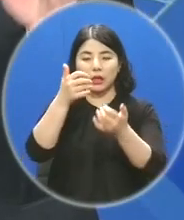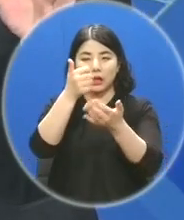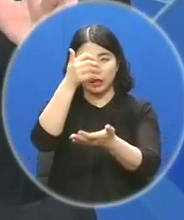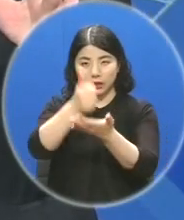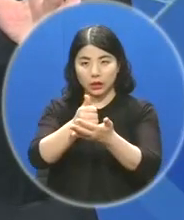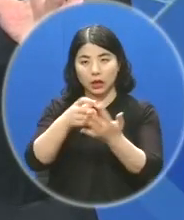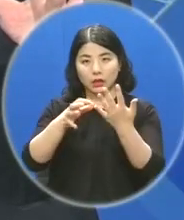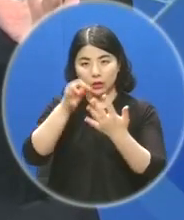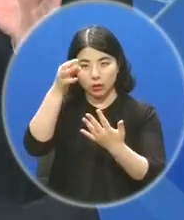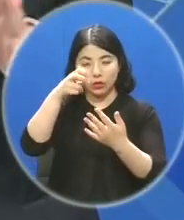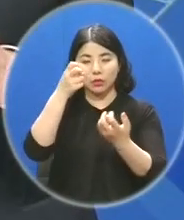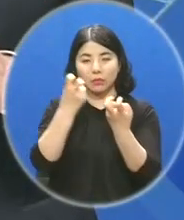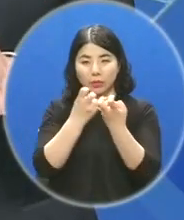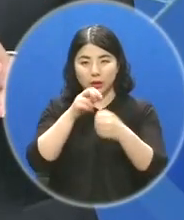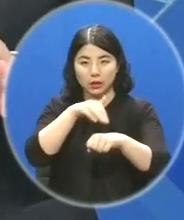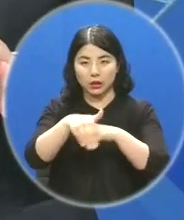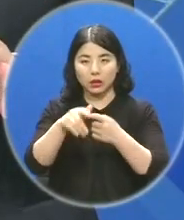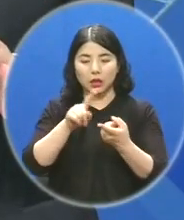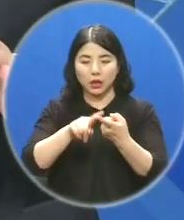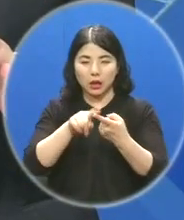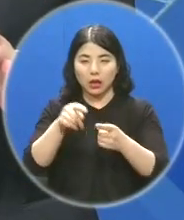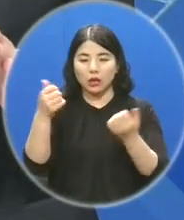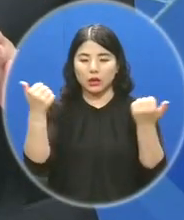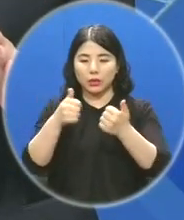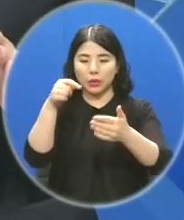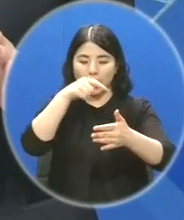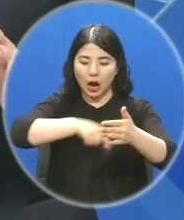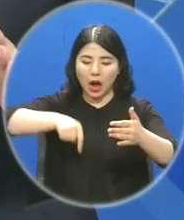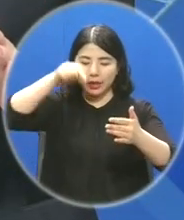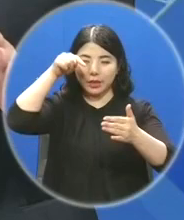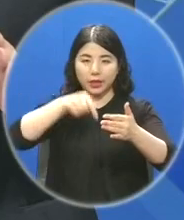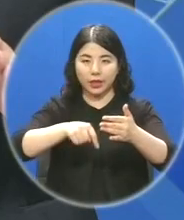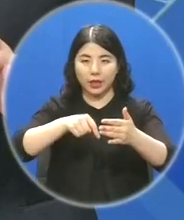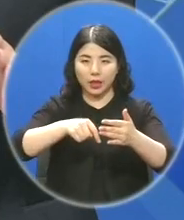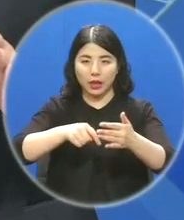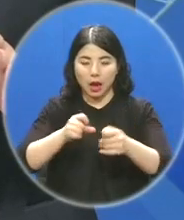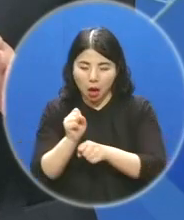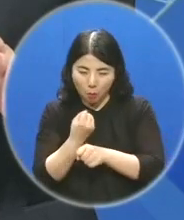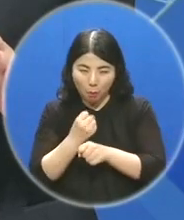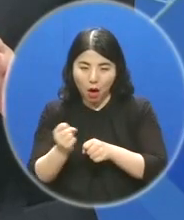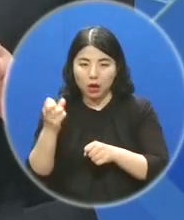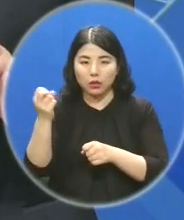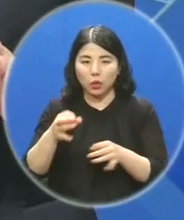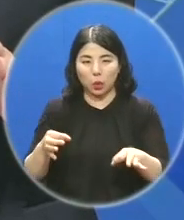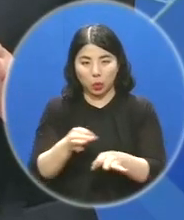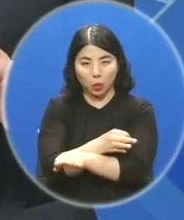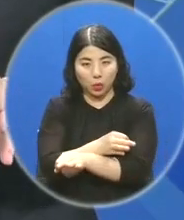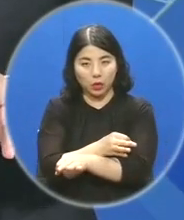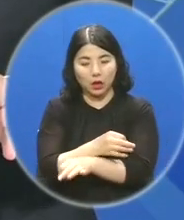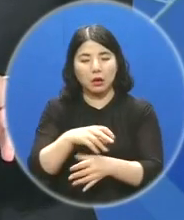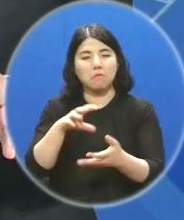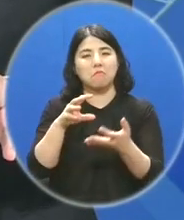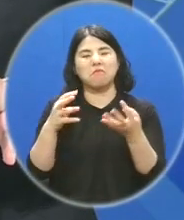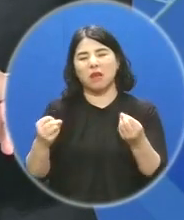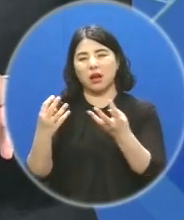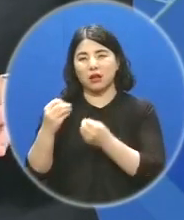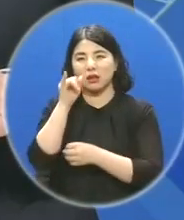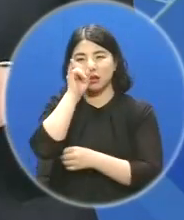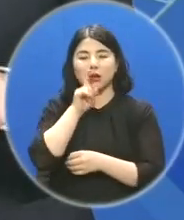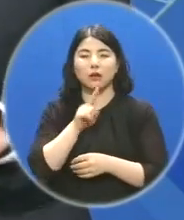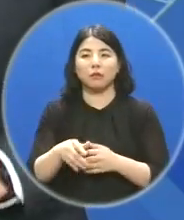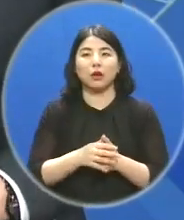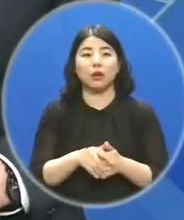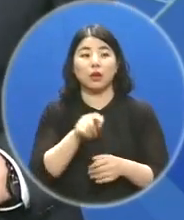의장 선출을 둘러싼 의회 안에서의 밀실 야입이라든지 돈 거래 이런 것들이 제법 있었다는 거죠. 그러니까